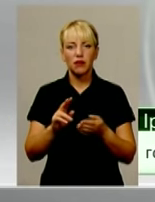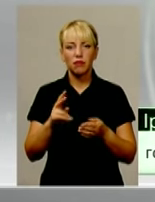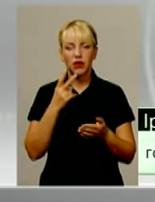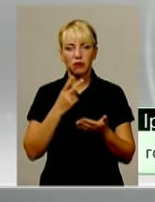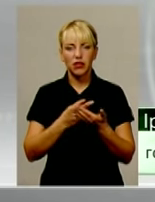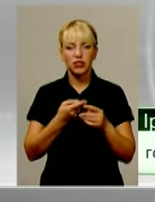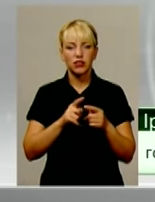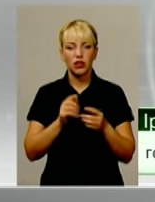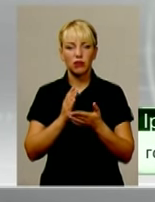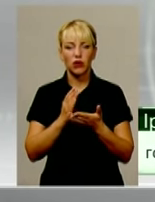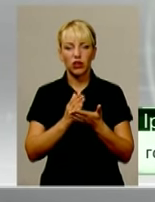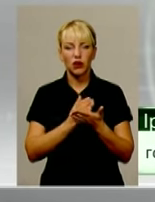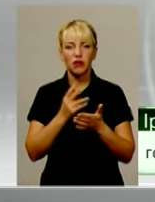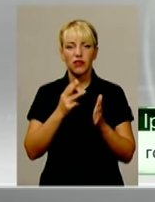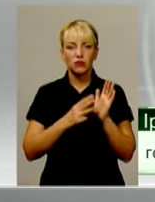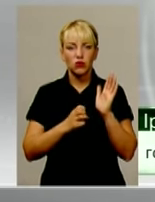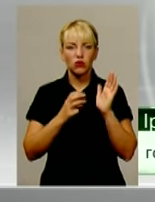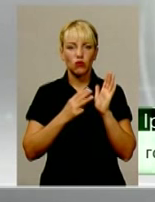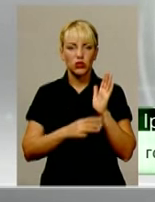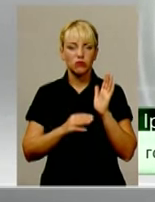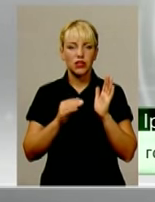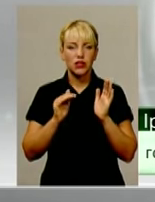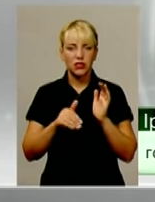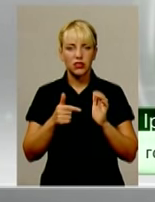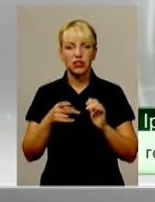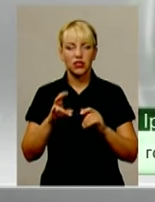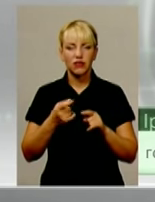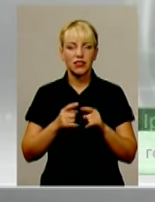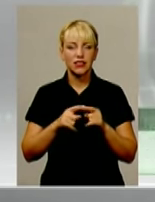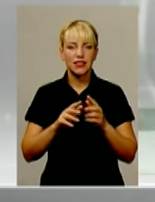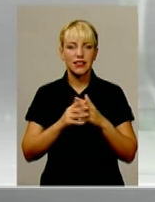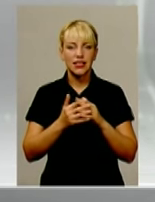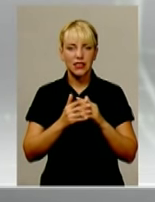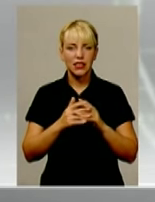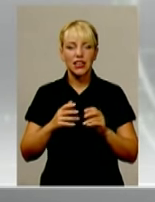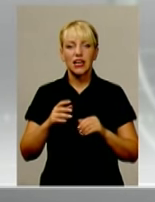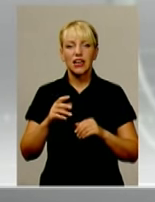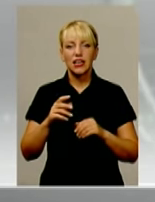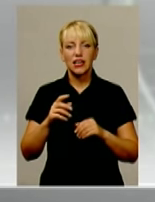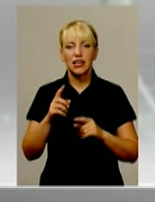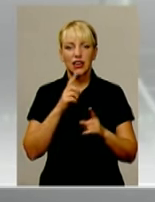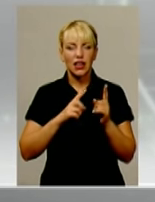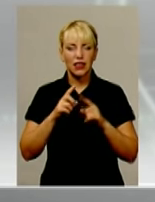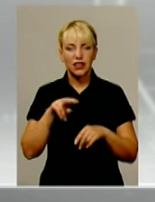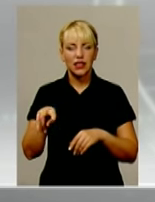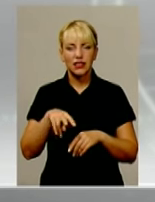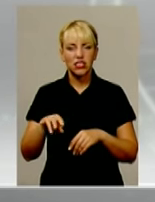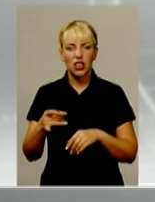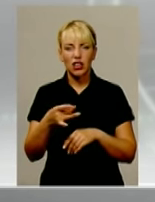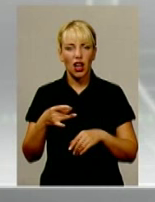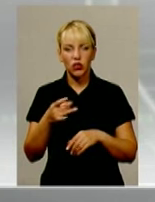862 тисячі гривень. Це з усіх сільських і селищних рад Летичівського району. Станом